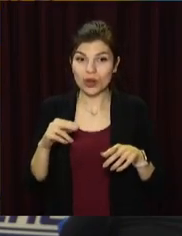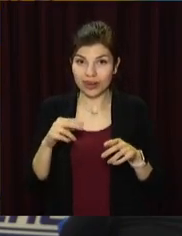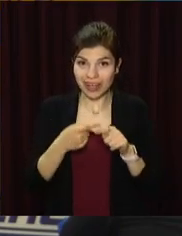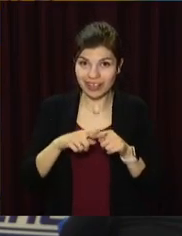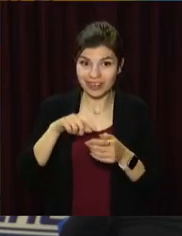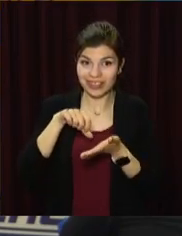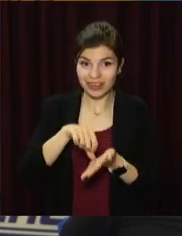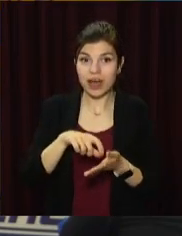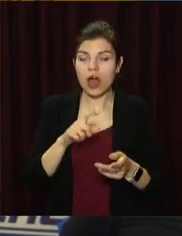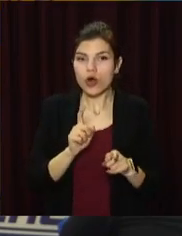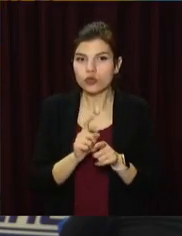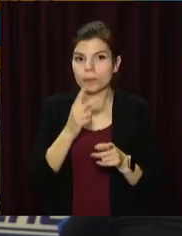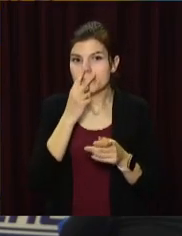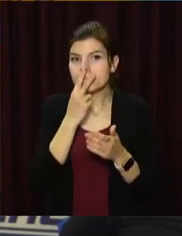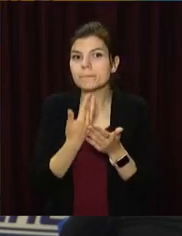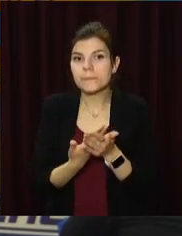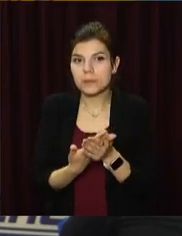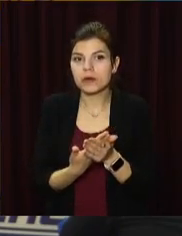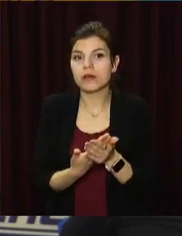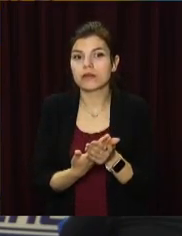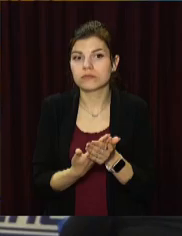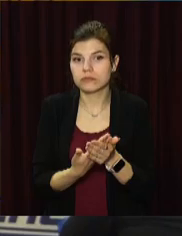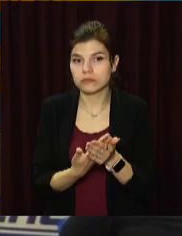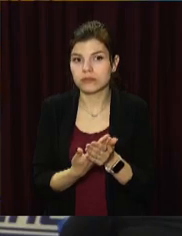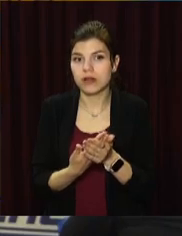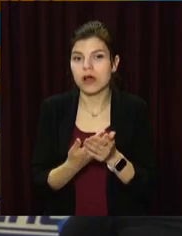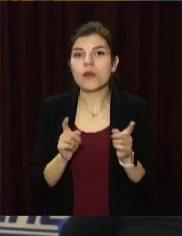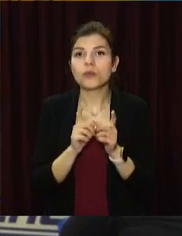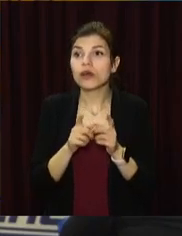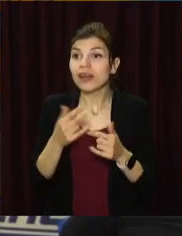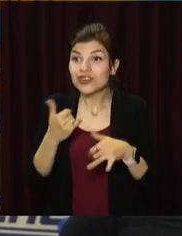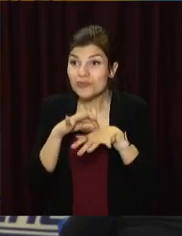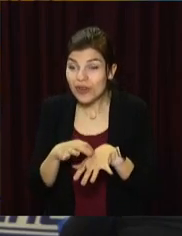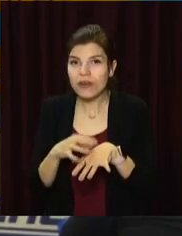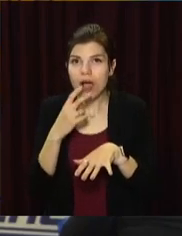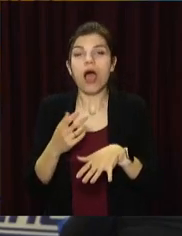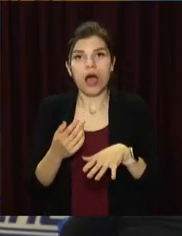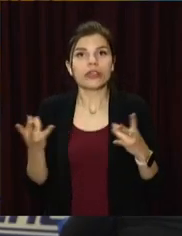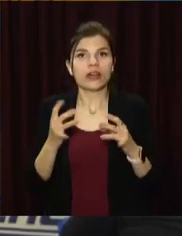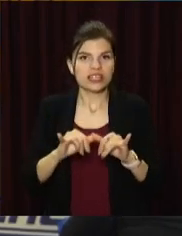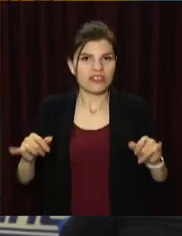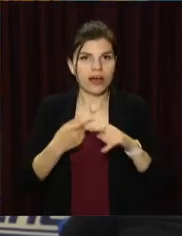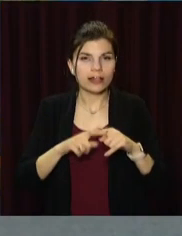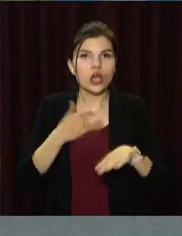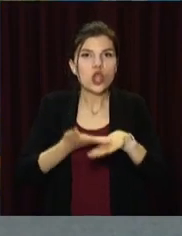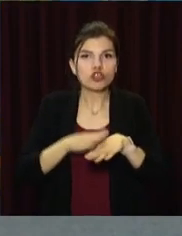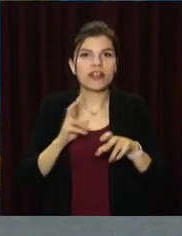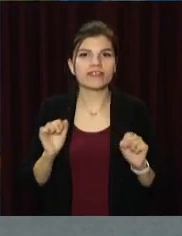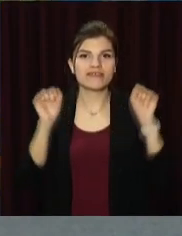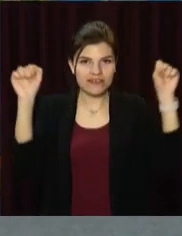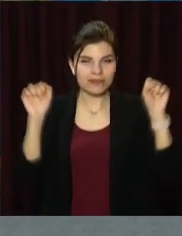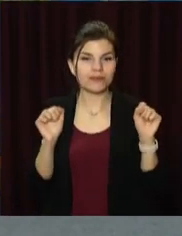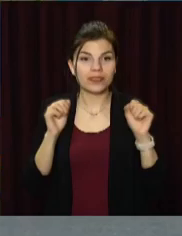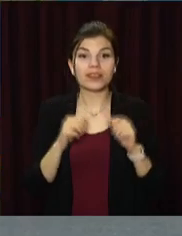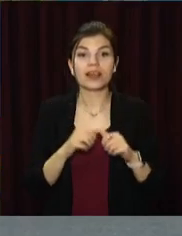турніру повинно відразитися на, як якийсь толчок опять для розвитку тяжкої атлетики в Дніпропетровщині. Змагання з